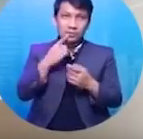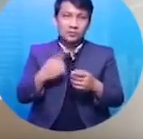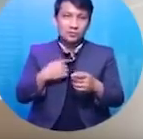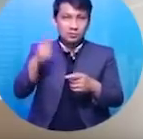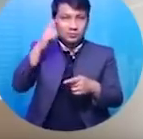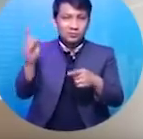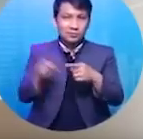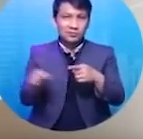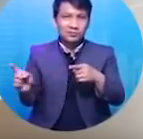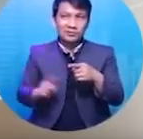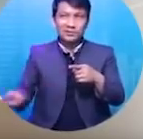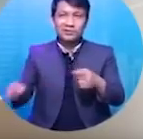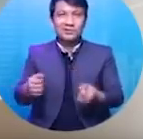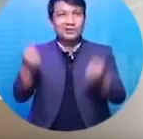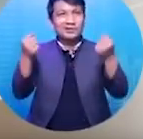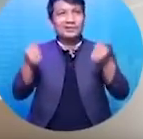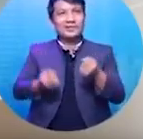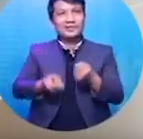Kaya ako.